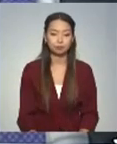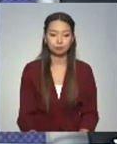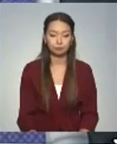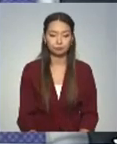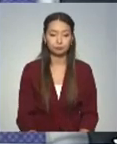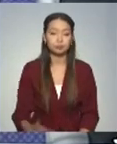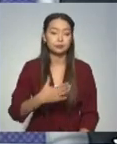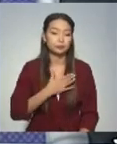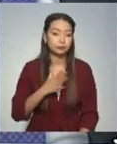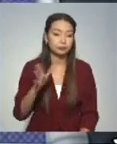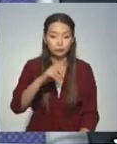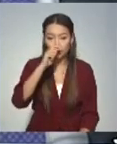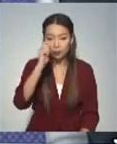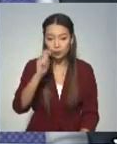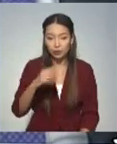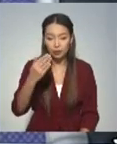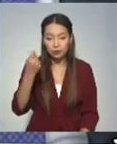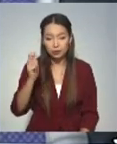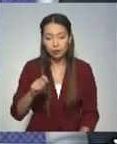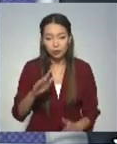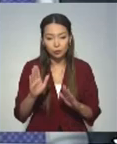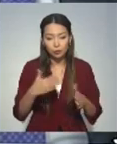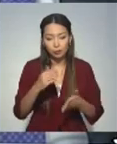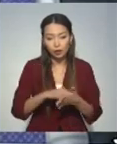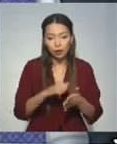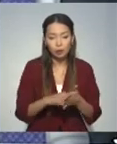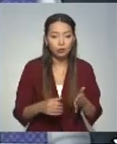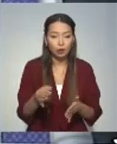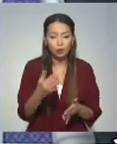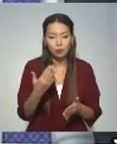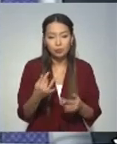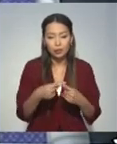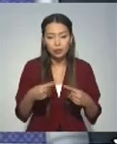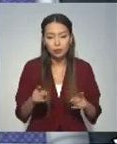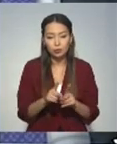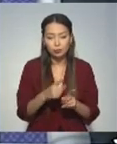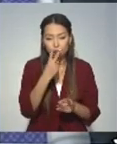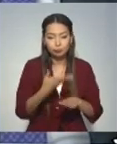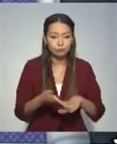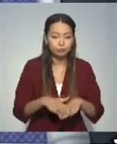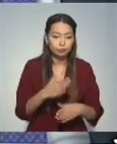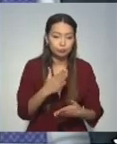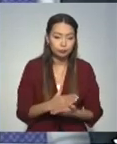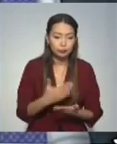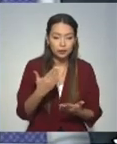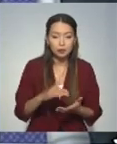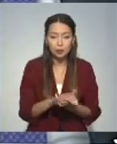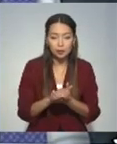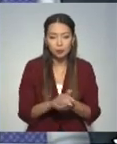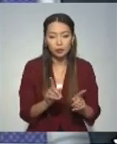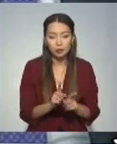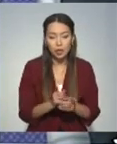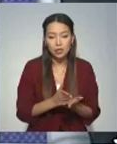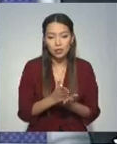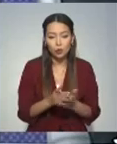басшылары, біздің бәріміз Украинадағы дағдарыстан кейінгі салдарды аймақтық және жаһандық деңгейде көріп отырмыз. Мен әрдайым бейбітшілікке тек